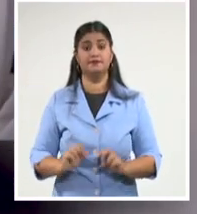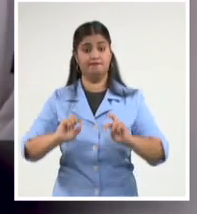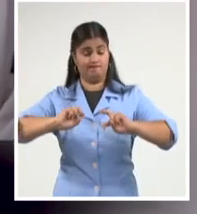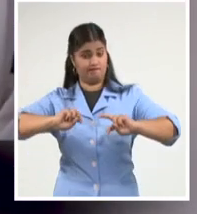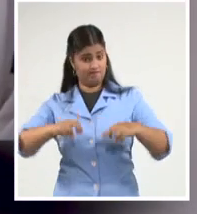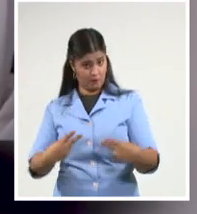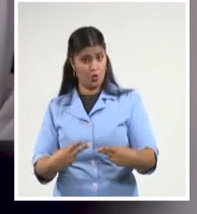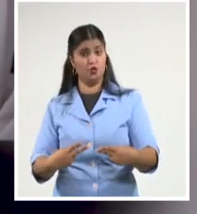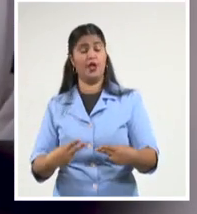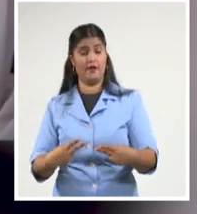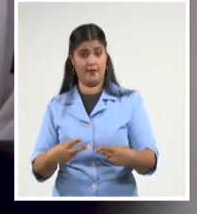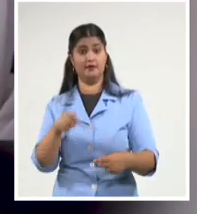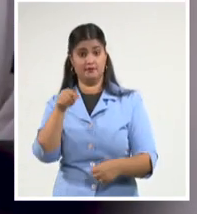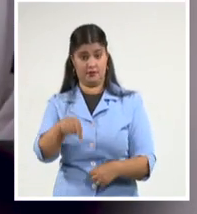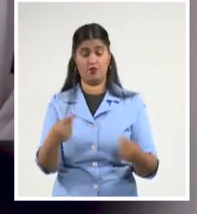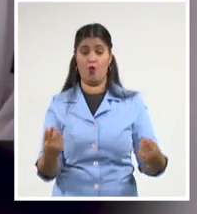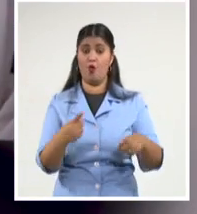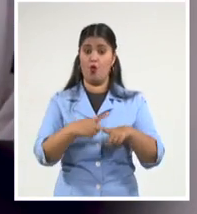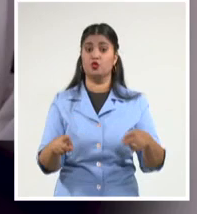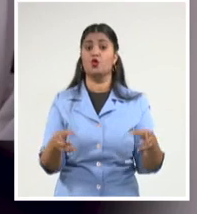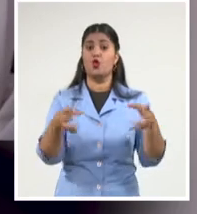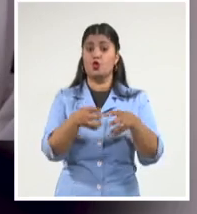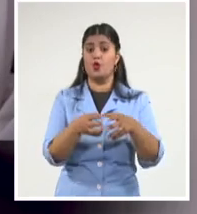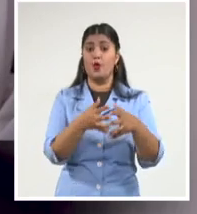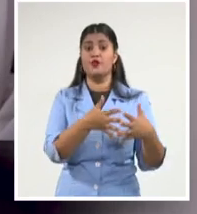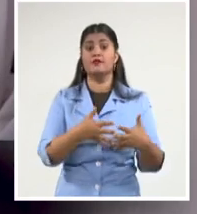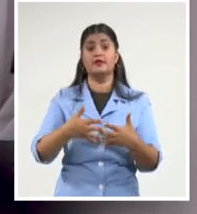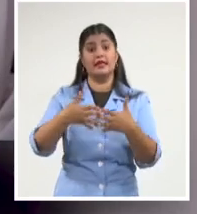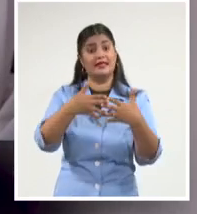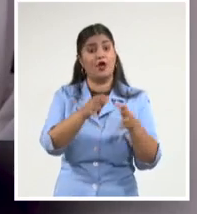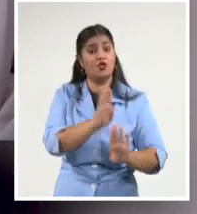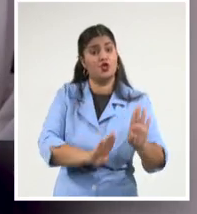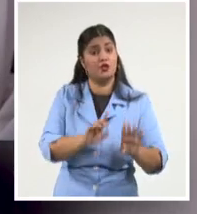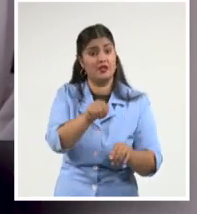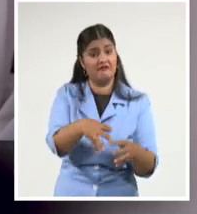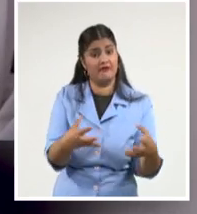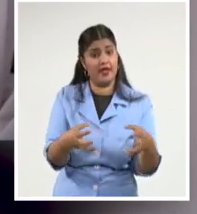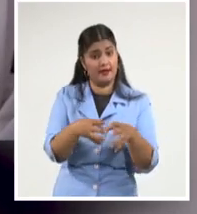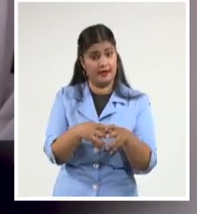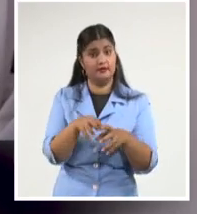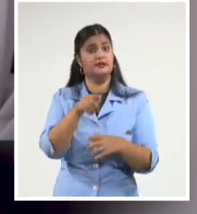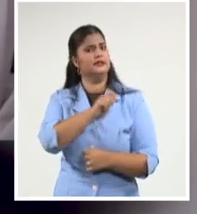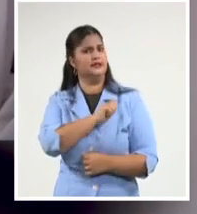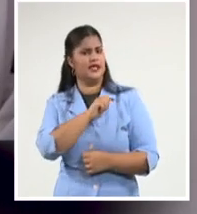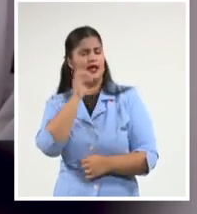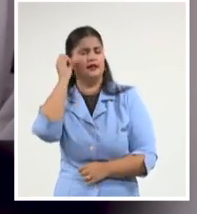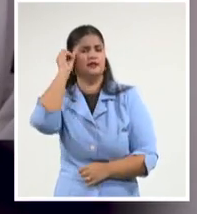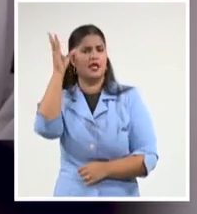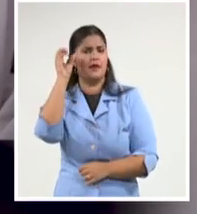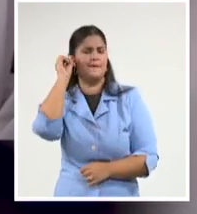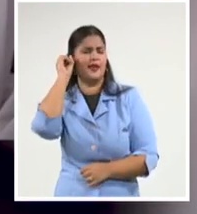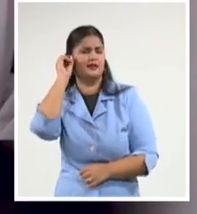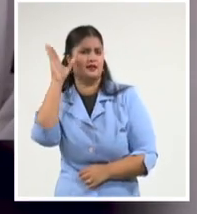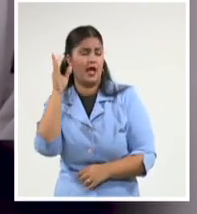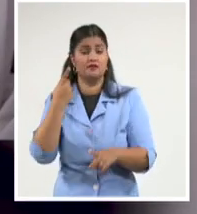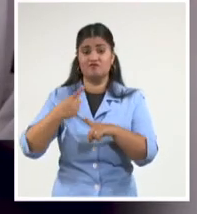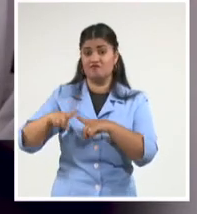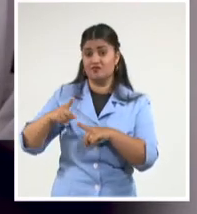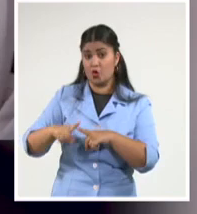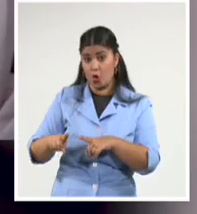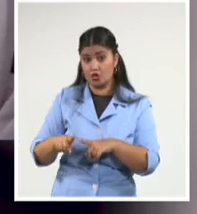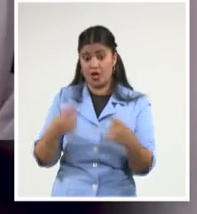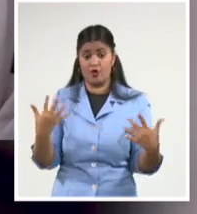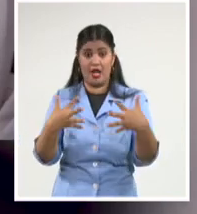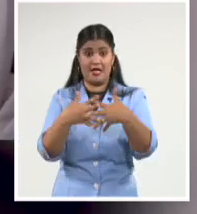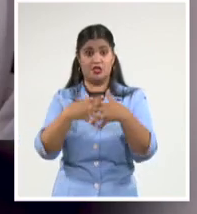μέσα από τα θεσμικά όργανα της Ευρώπης επιχειρεί να απονομιμοποιήσει την κυβέρνηση της Κούβας, δήθεν κοπτόμενος για τα ανθρώπινα